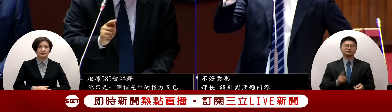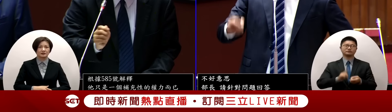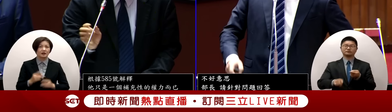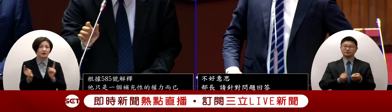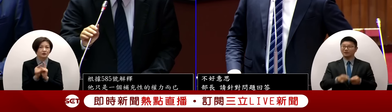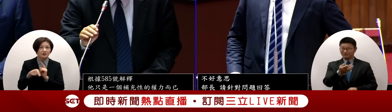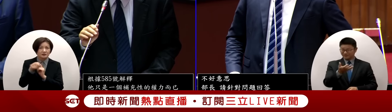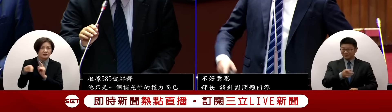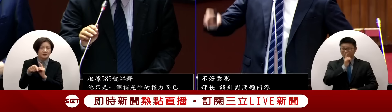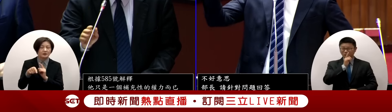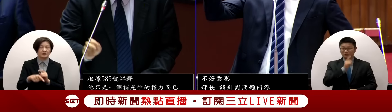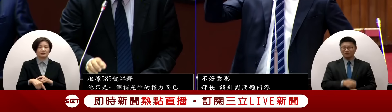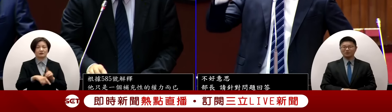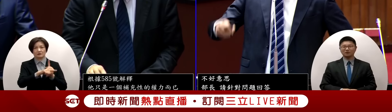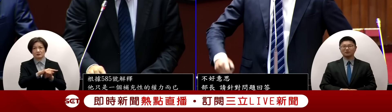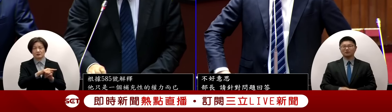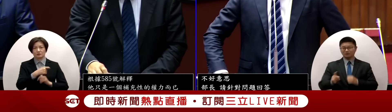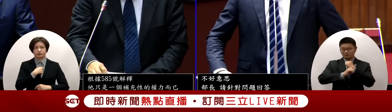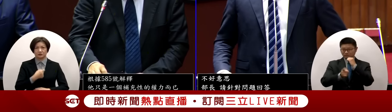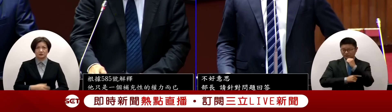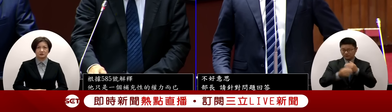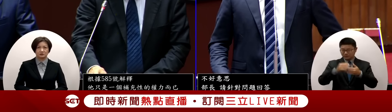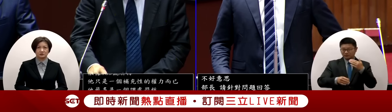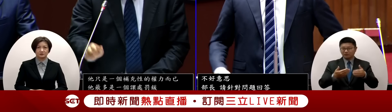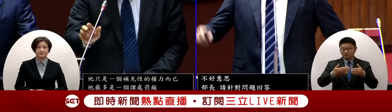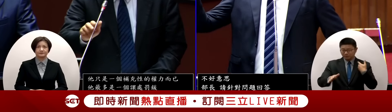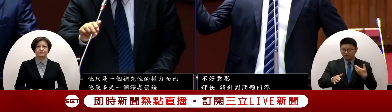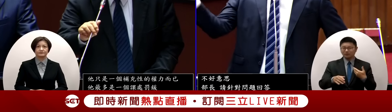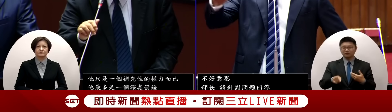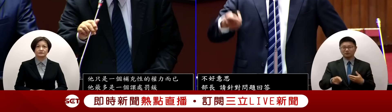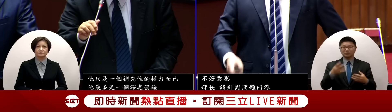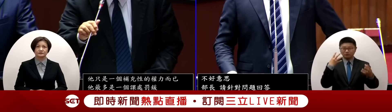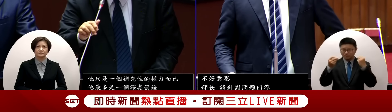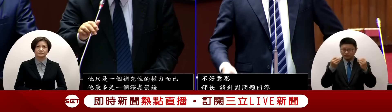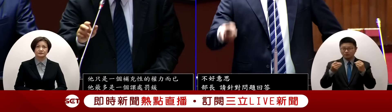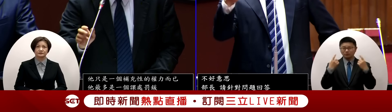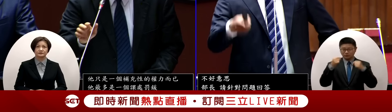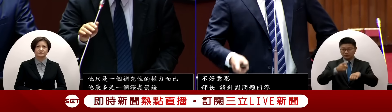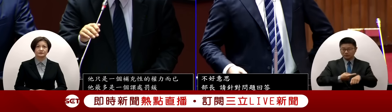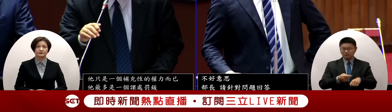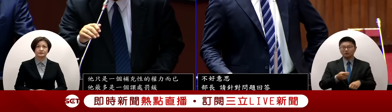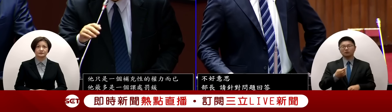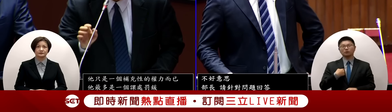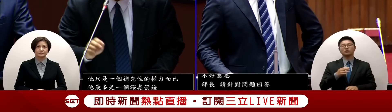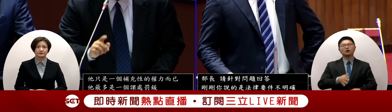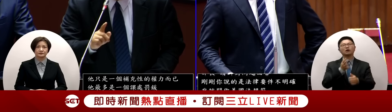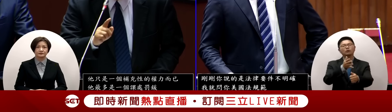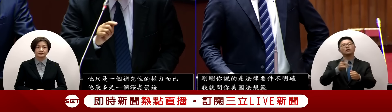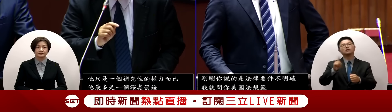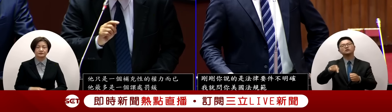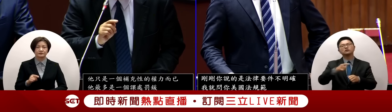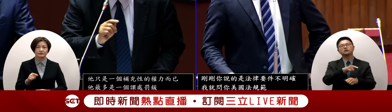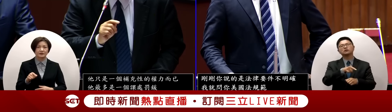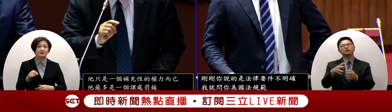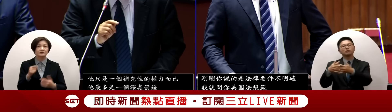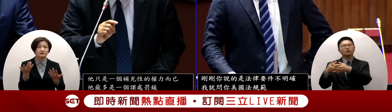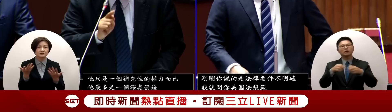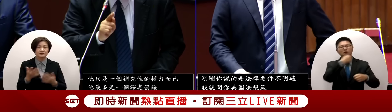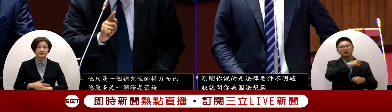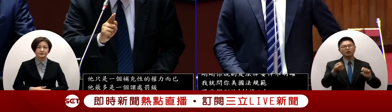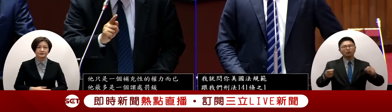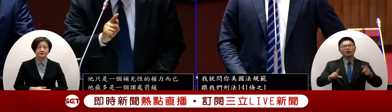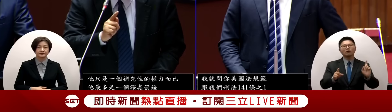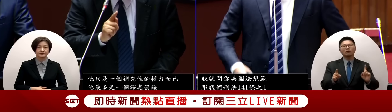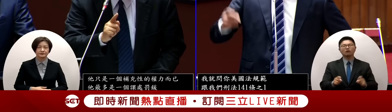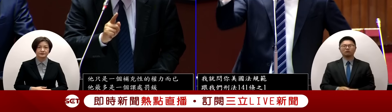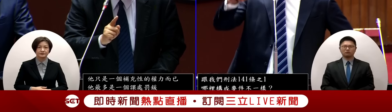刚刚你不是说违反法律要件明确性原则？我现在请教你，哪一个法律要件不一样？你又讲不出来，好，没